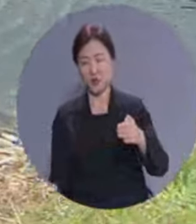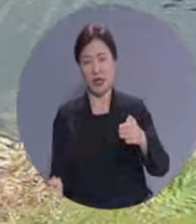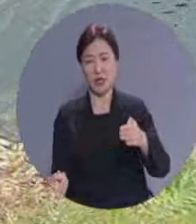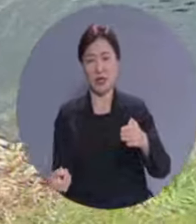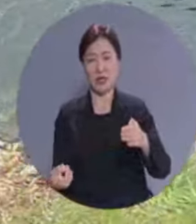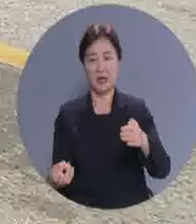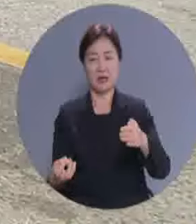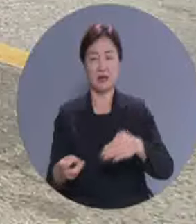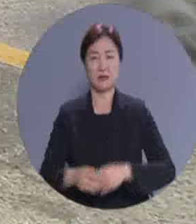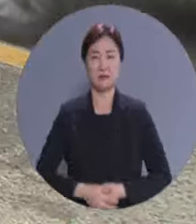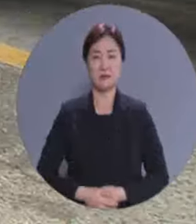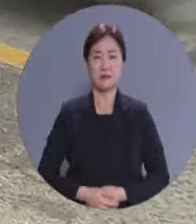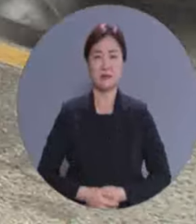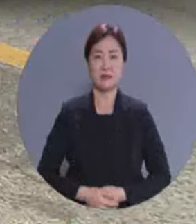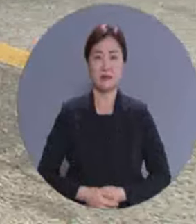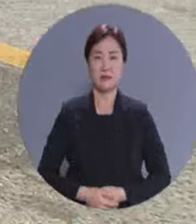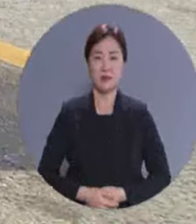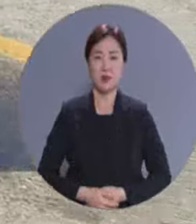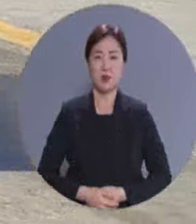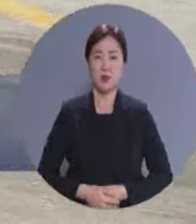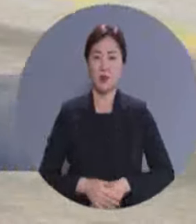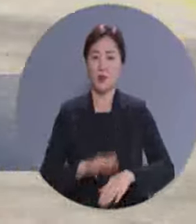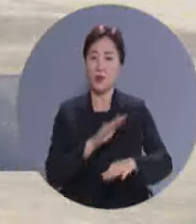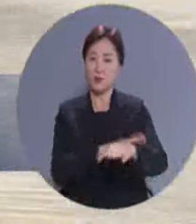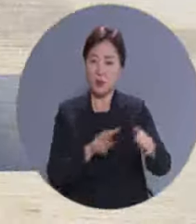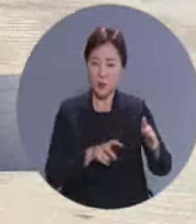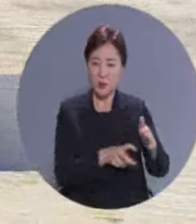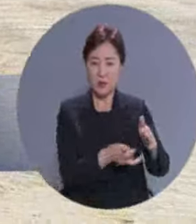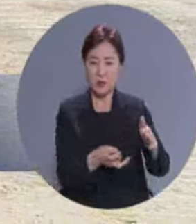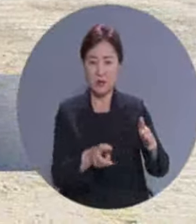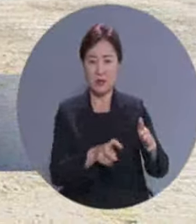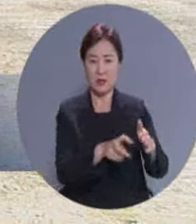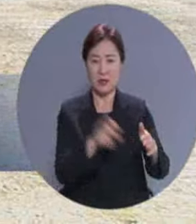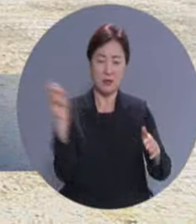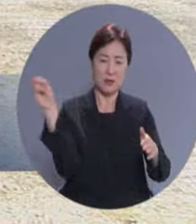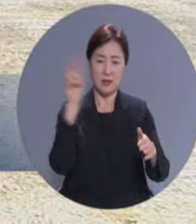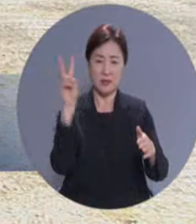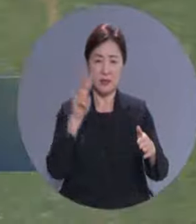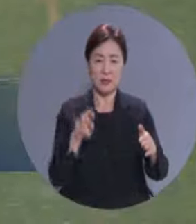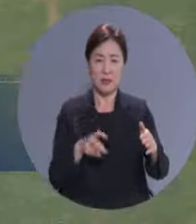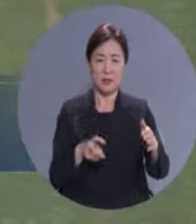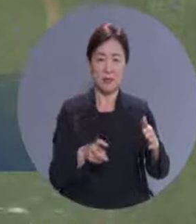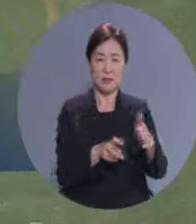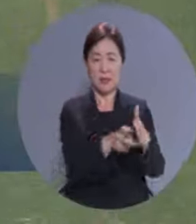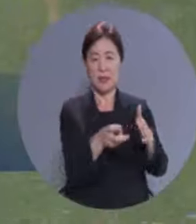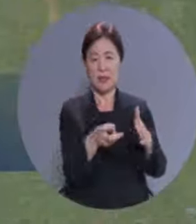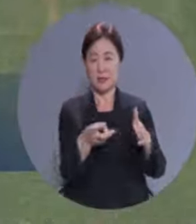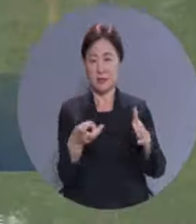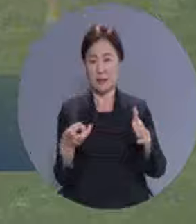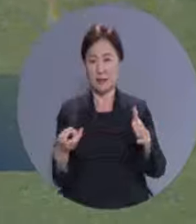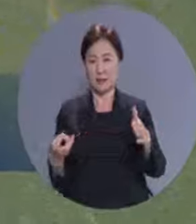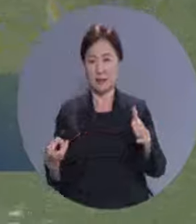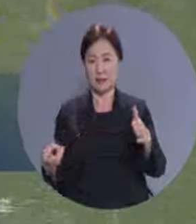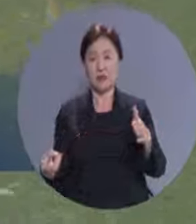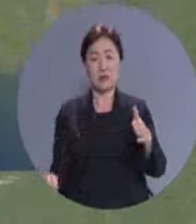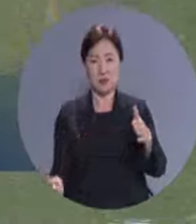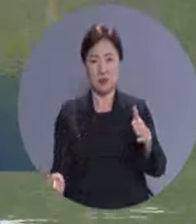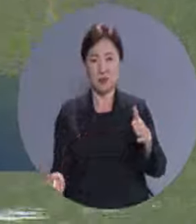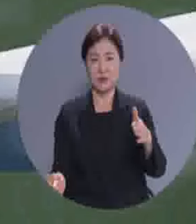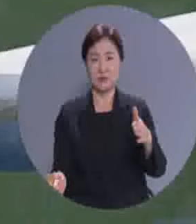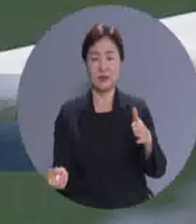추락했습니다. 왼쪽 오른쪽으로 비틀비틀하다가 갑자기 좌회전을 왼쪽으로 반대편